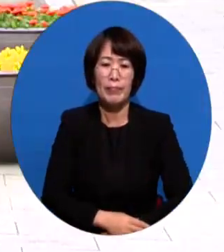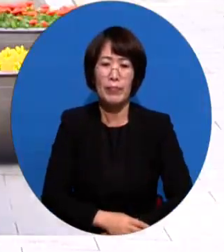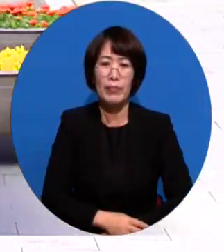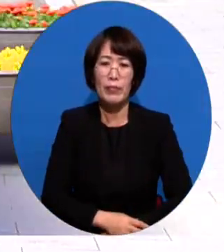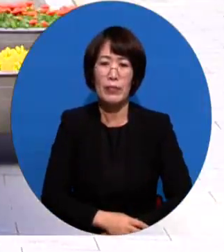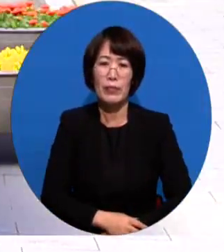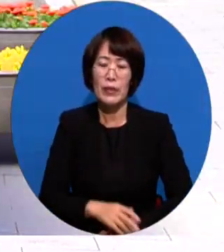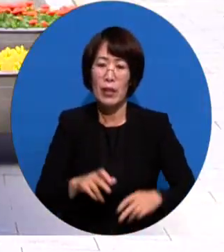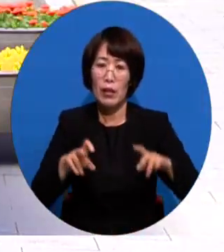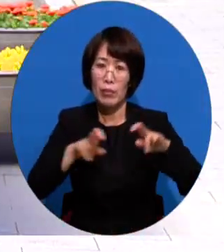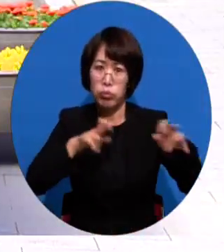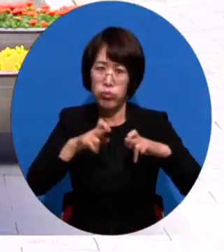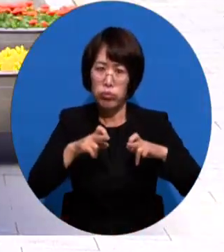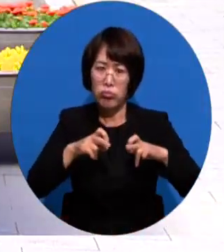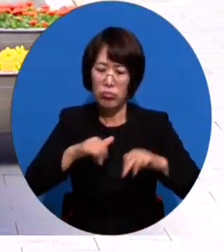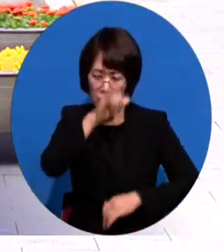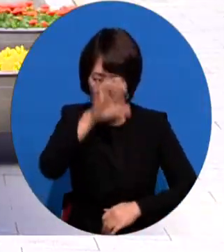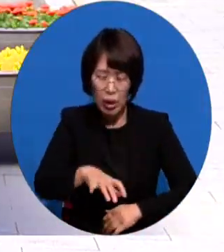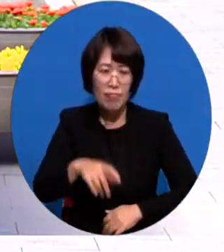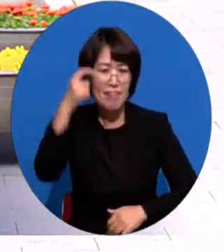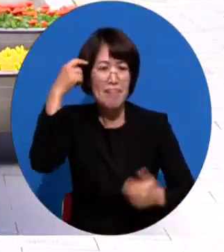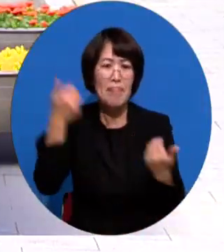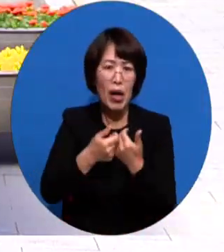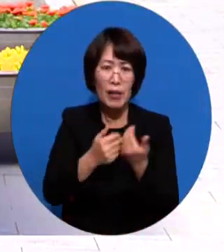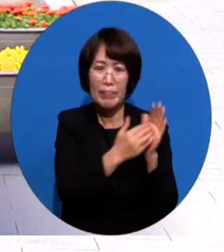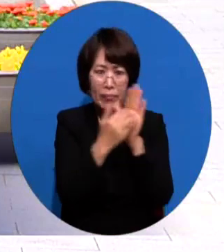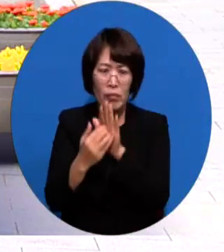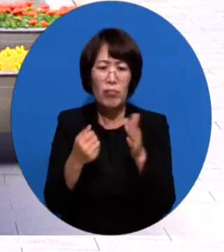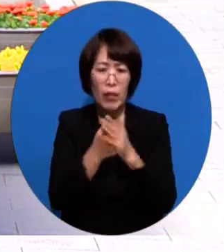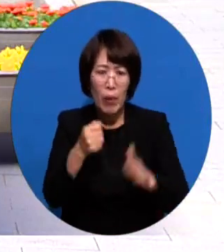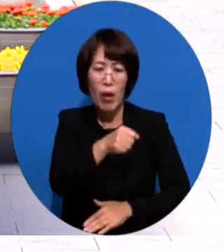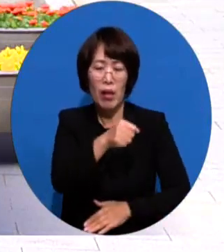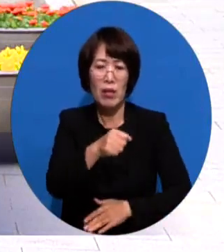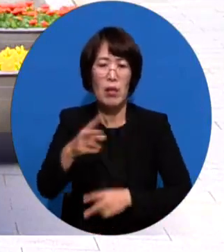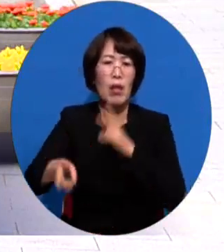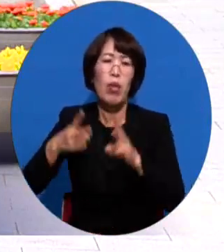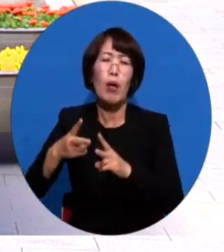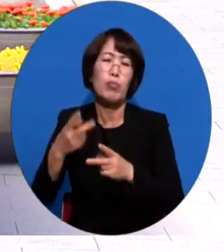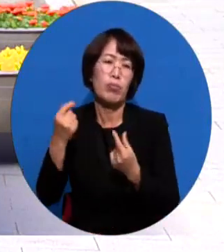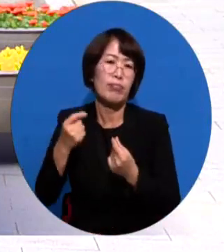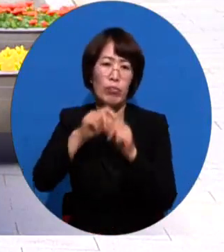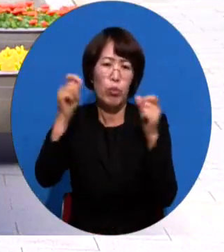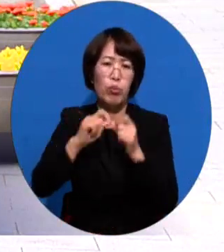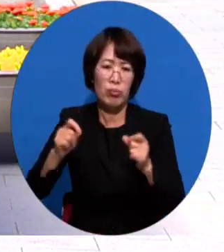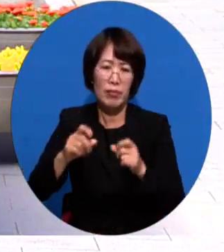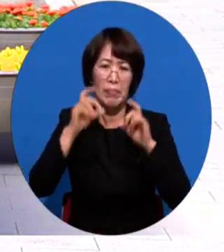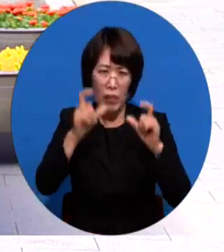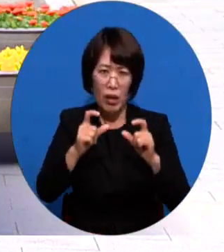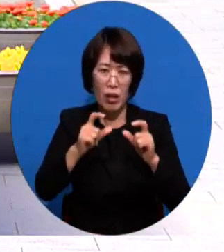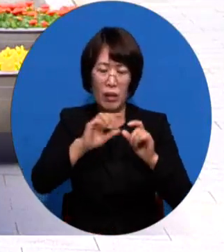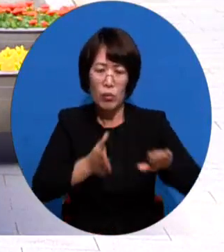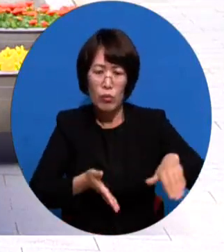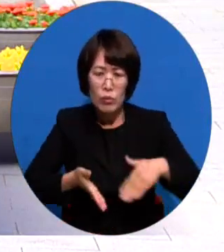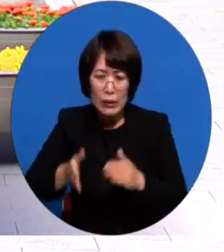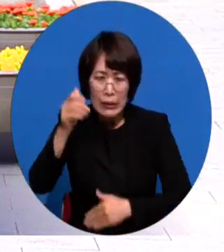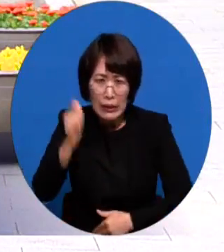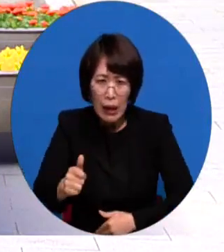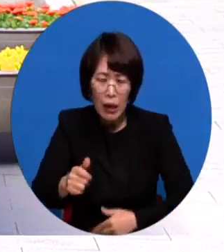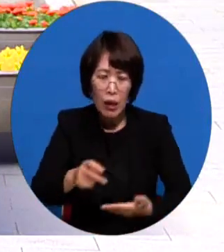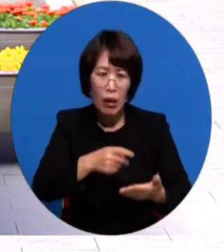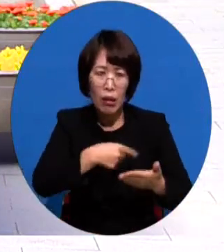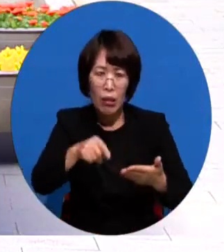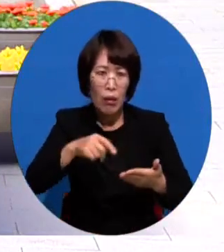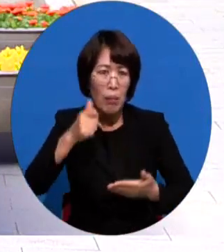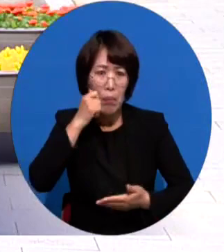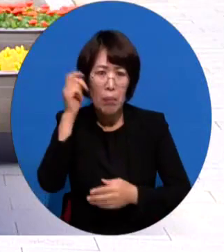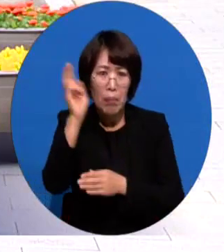비행장을 받아들일 수 없다고 국민이 반발하고 있으니까 그 사업도 줄 수 없다라고 도지사가 사인을 할 수